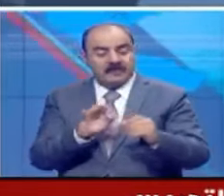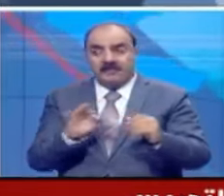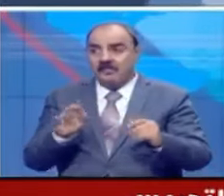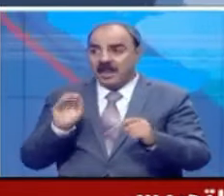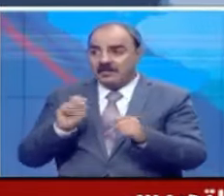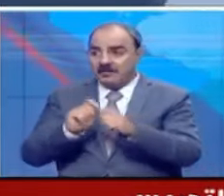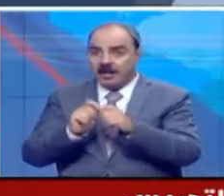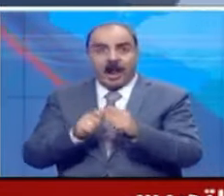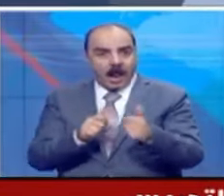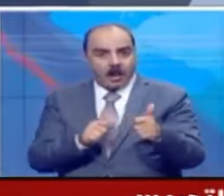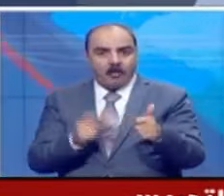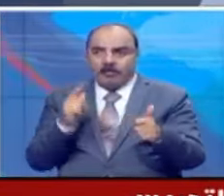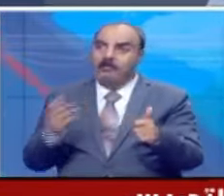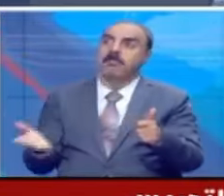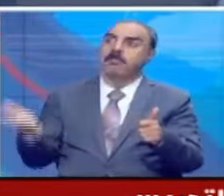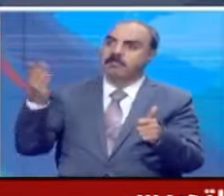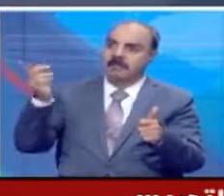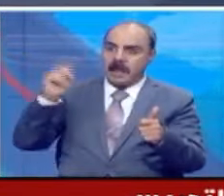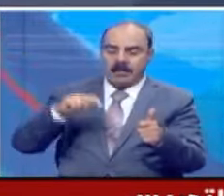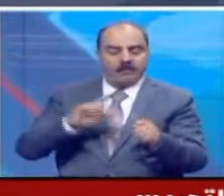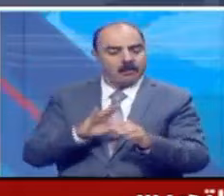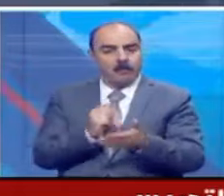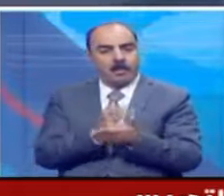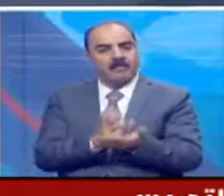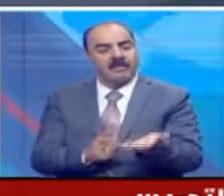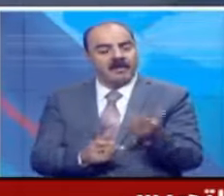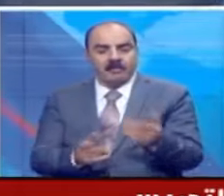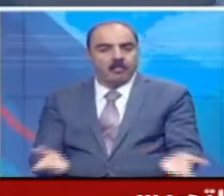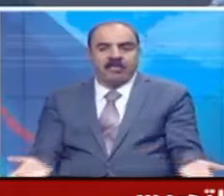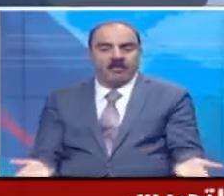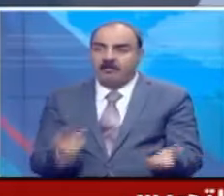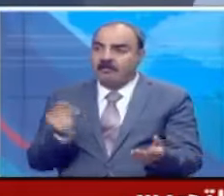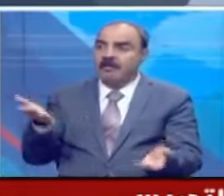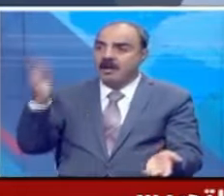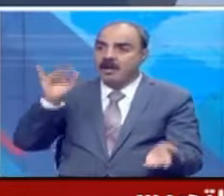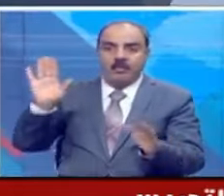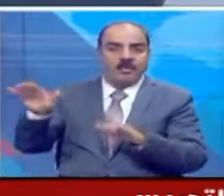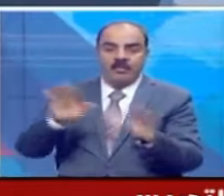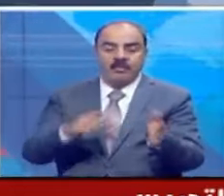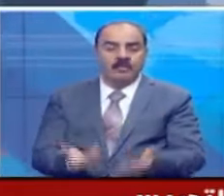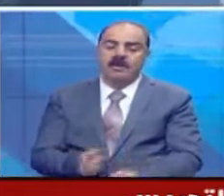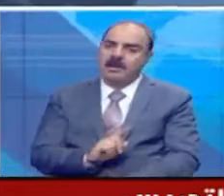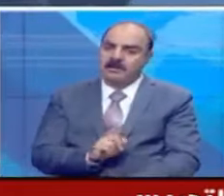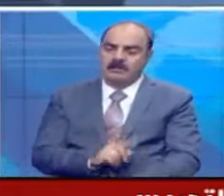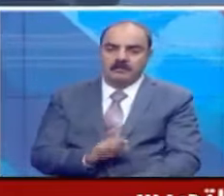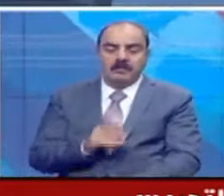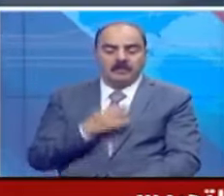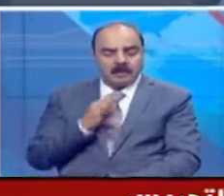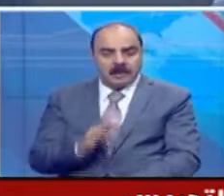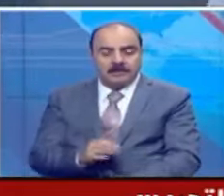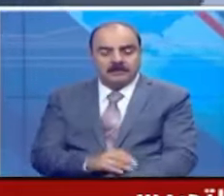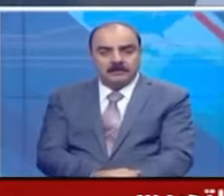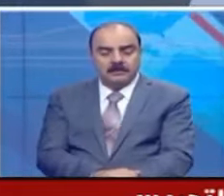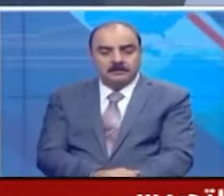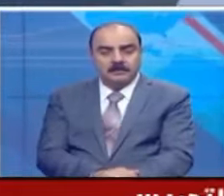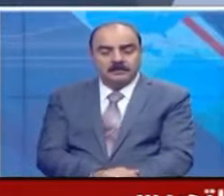حاصله بالنسبه للاجور بالنسبه للمواطنين. ولكن خليني اقول لك انه النهارده حسب